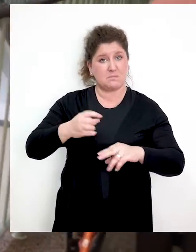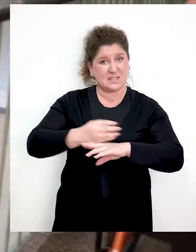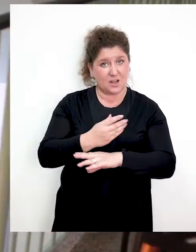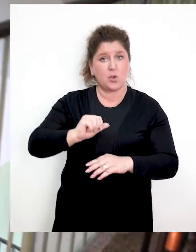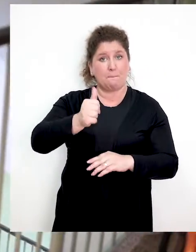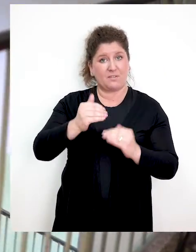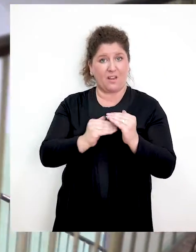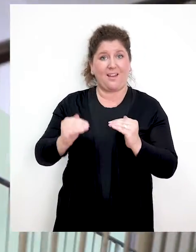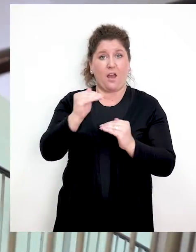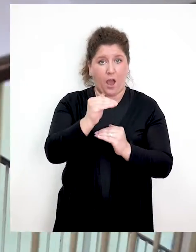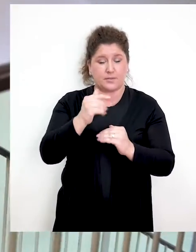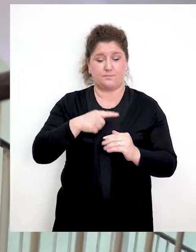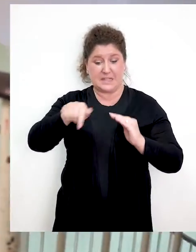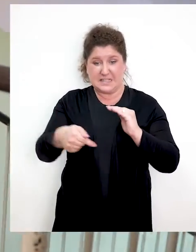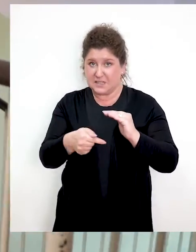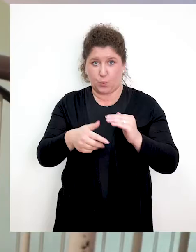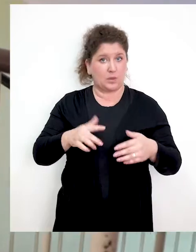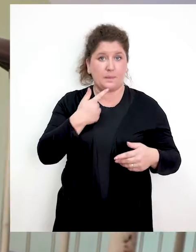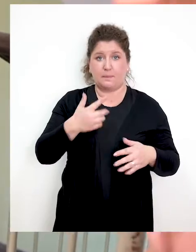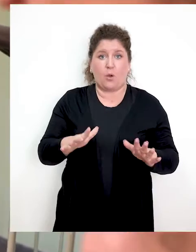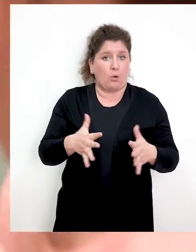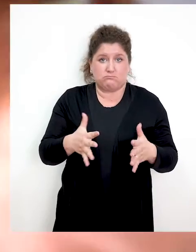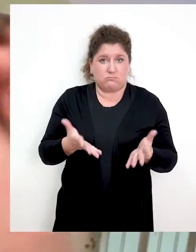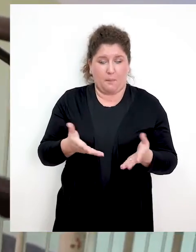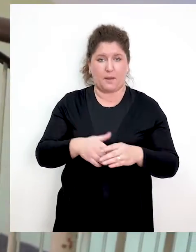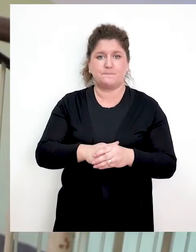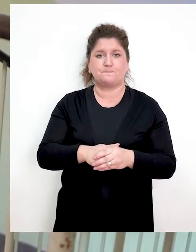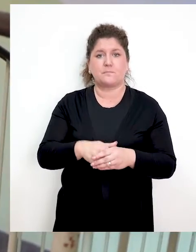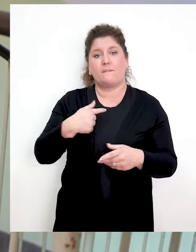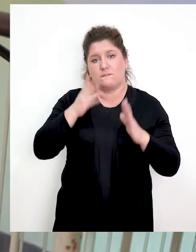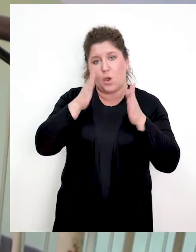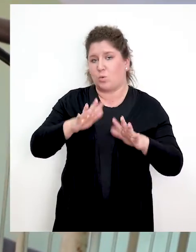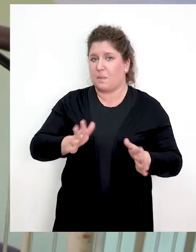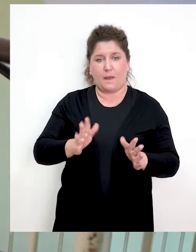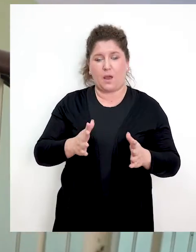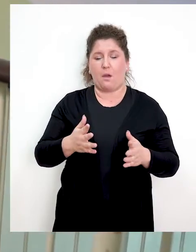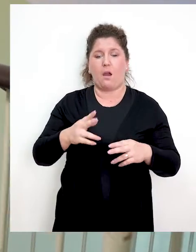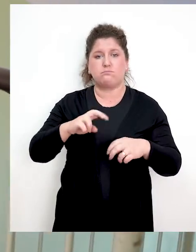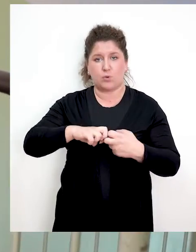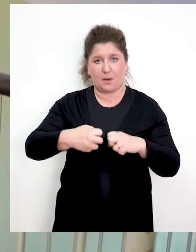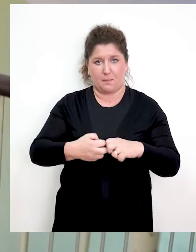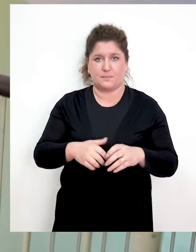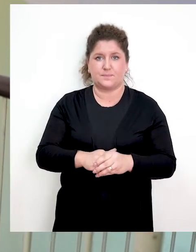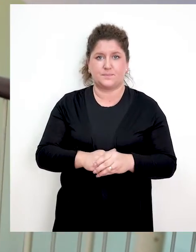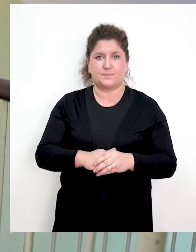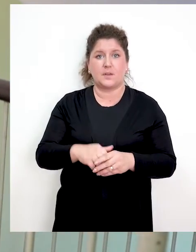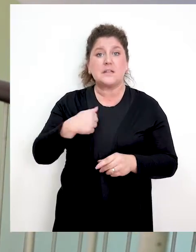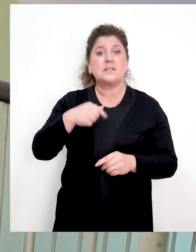neće biti nikakvih problema. Ali znam da ima jako puno ljudi koji su isto zatočeni u svojim stanovima i ne mogu